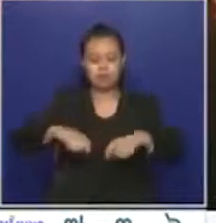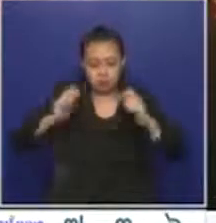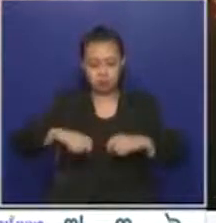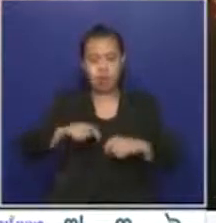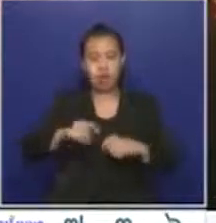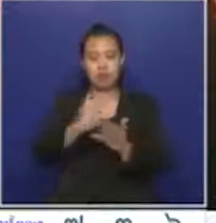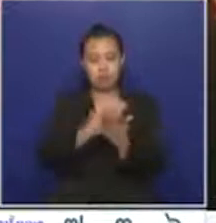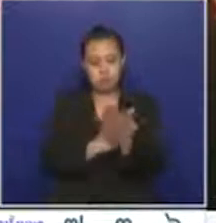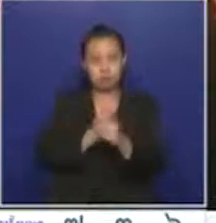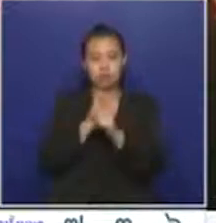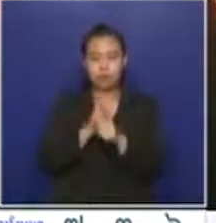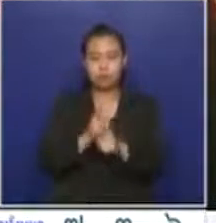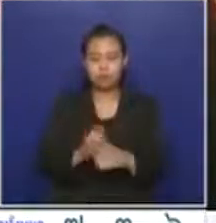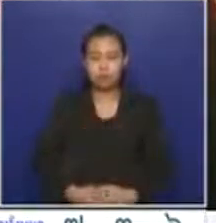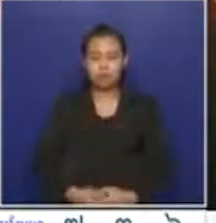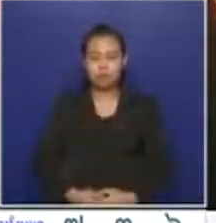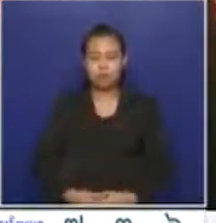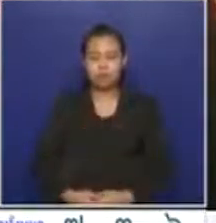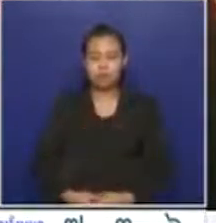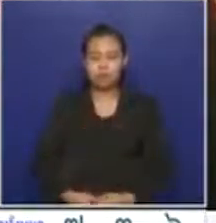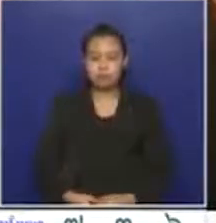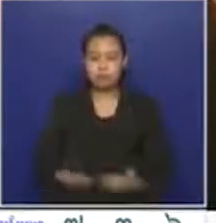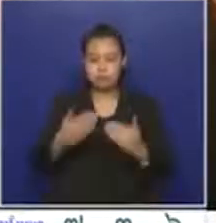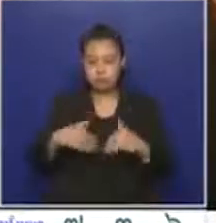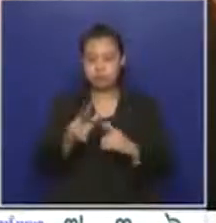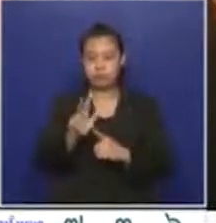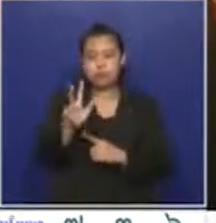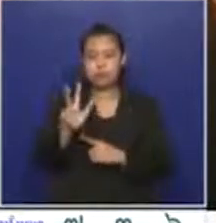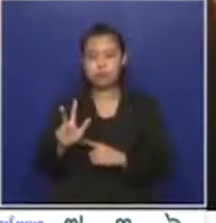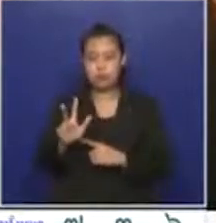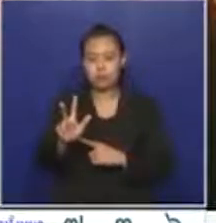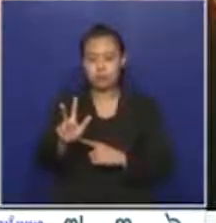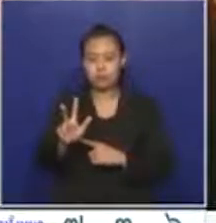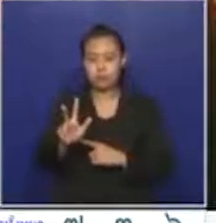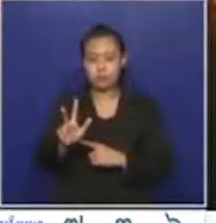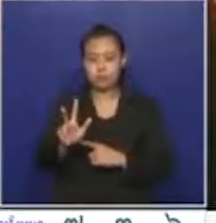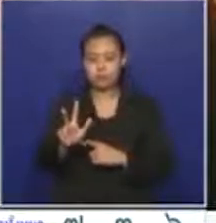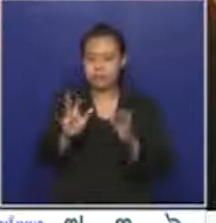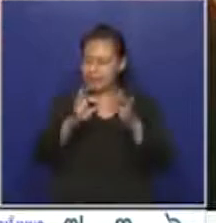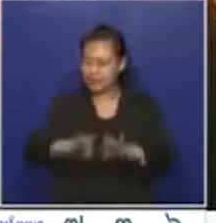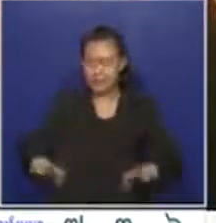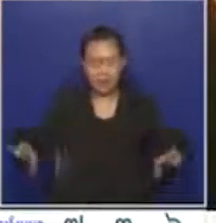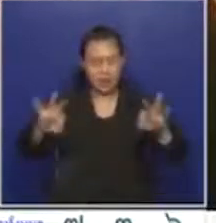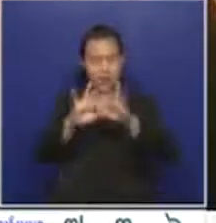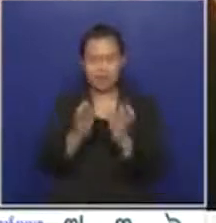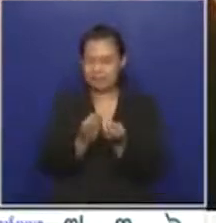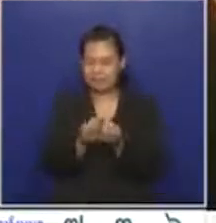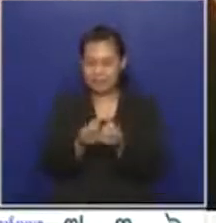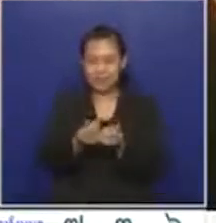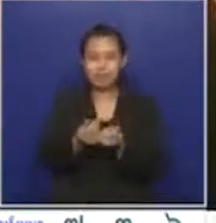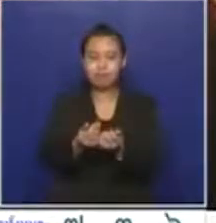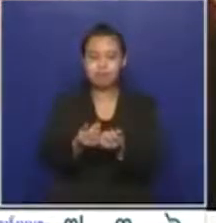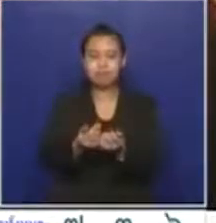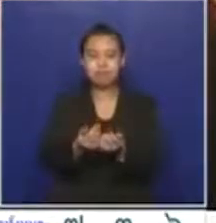เหล่านี้นะครับนี่คือบันไดขั้นที่2บันไดขั้นที่3ครับท่านประธานซึ่งเป็นขั้นที่สำคัญและมีความละเอียดอ่อนสูงม